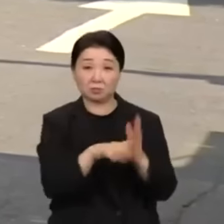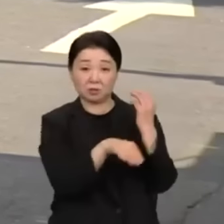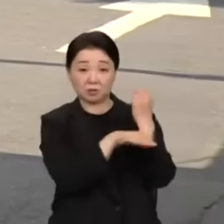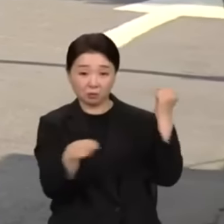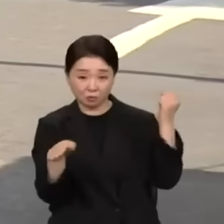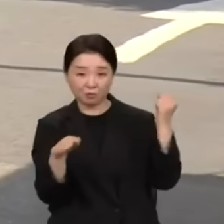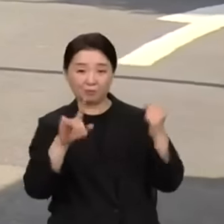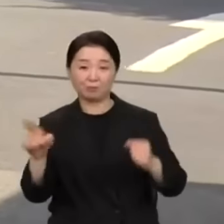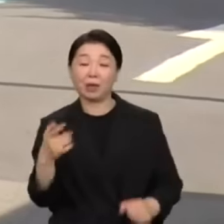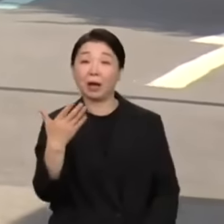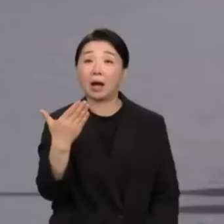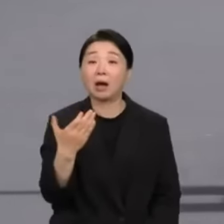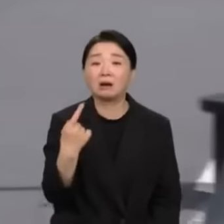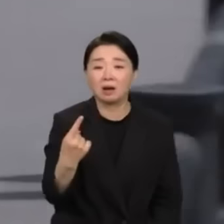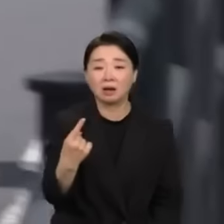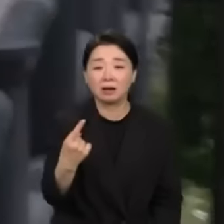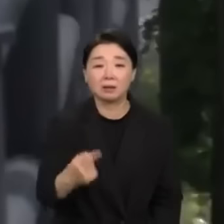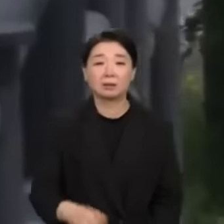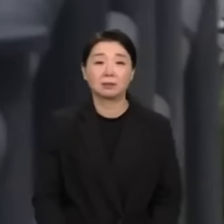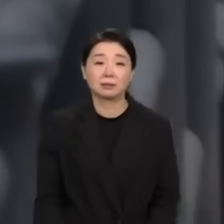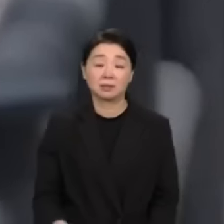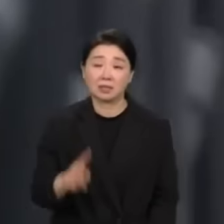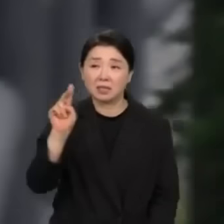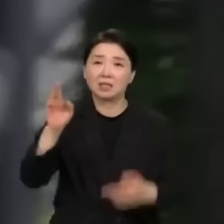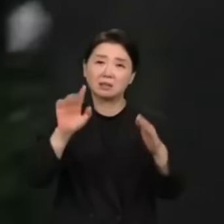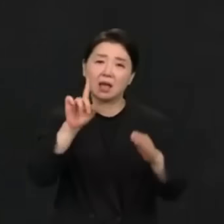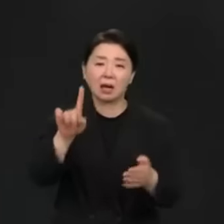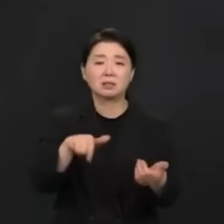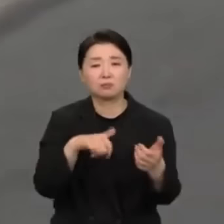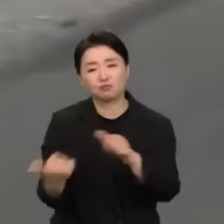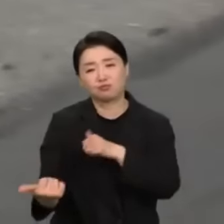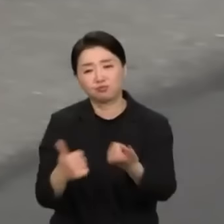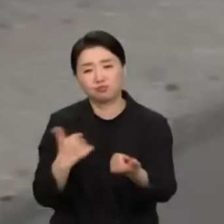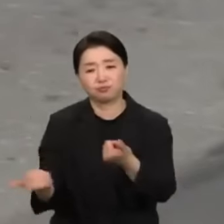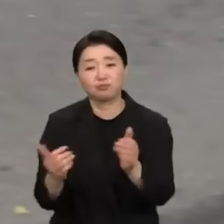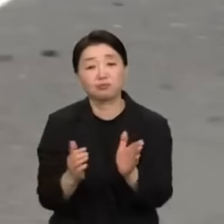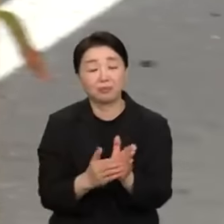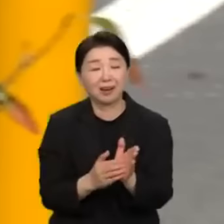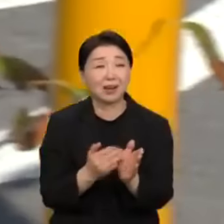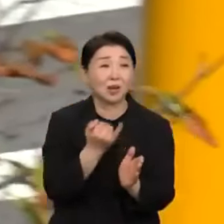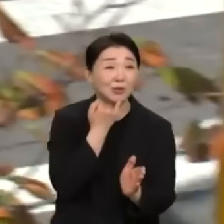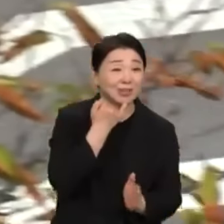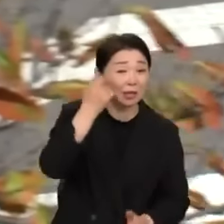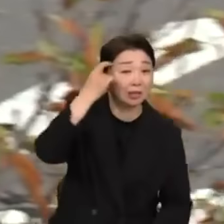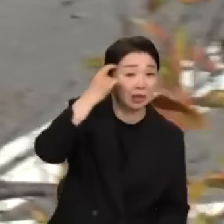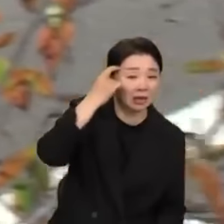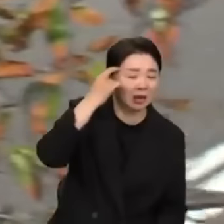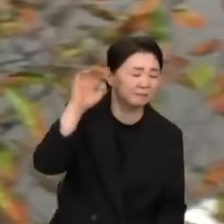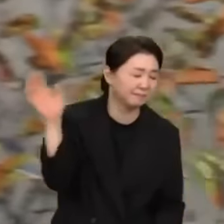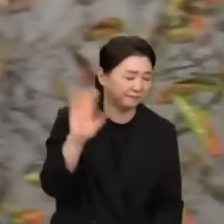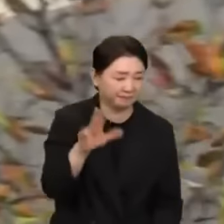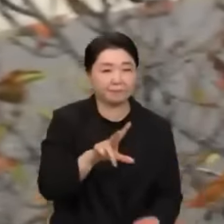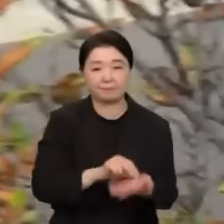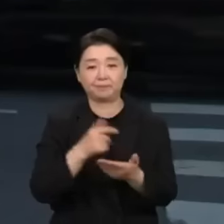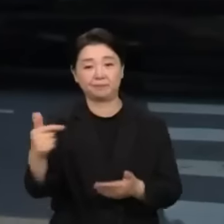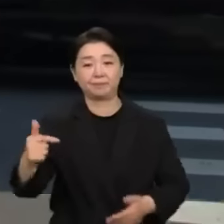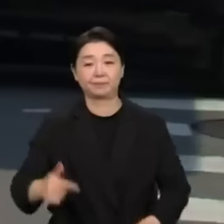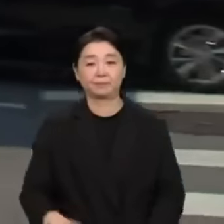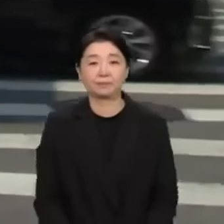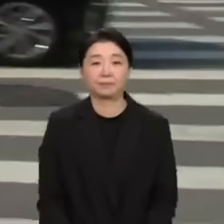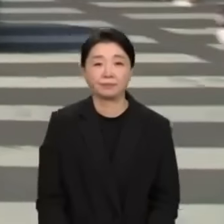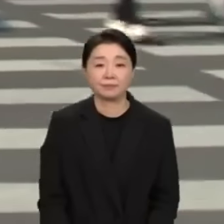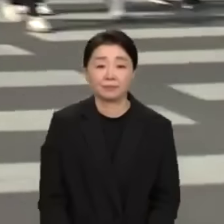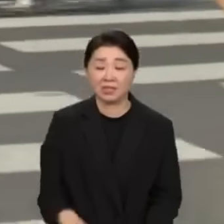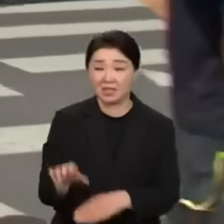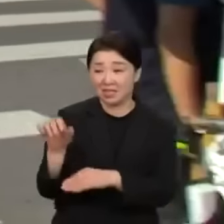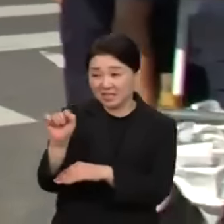기준 191명이나 됩니다. 이틀에 한 명꼴입니다. 괜찮겠지 하는 생각이 제일 큰 문제입니다.